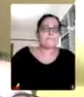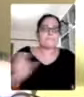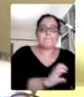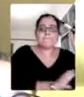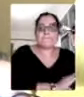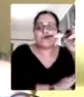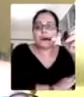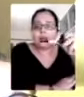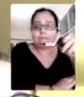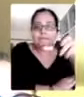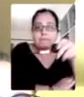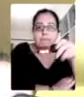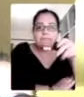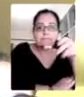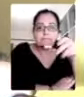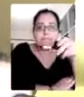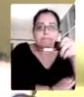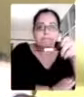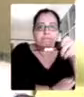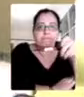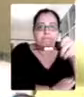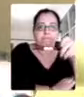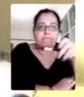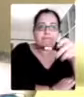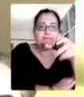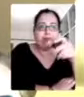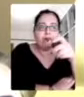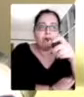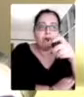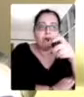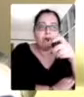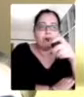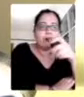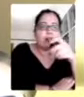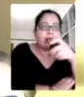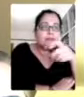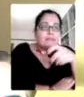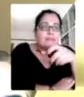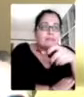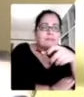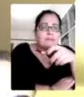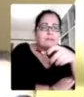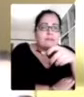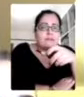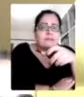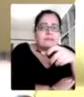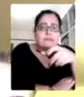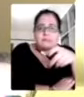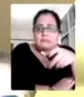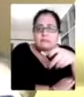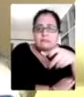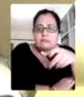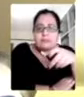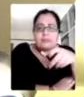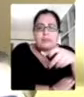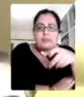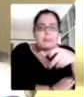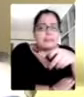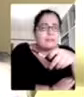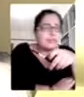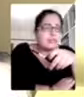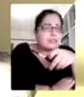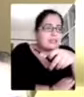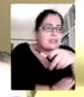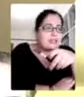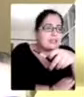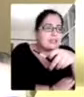tütünler örneğin plum puding nasıl içilmeli diye sormuş. Ya plum puding nasıl bir tütündür benim aklıma şimdi ezberden gelmedi ama Plum dediğiniz hani puding